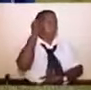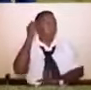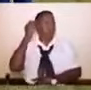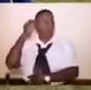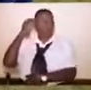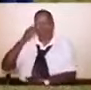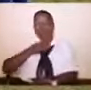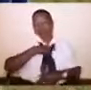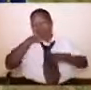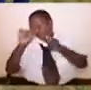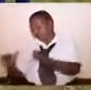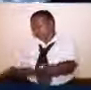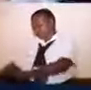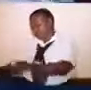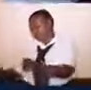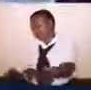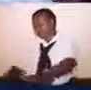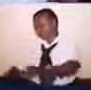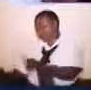inashishibe